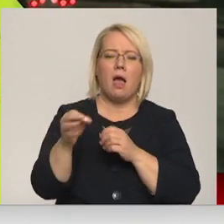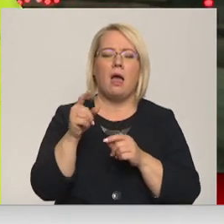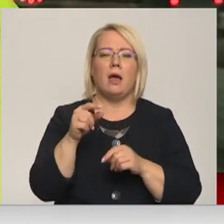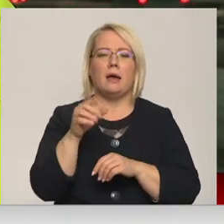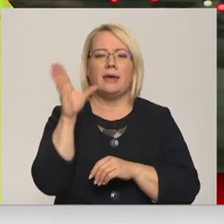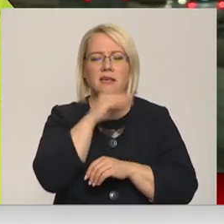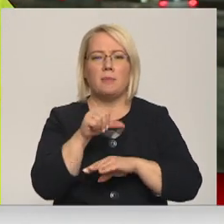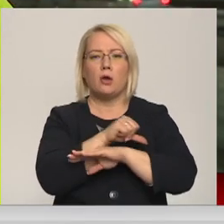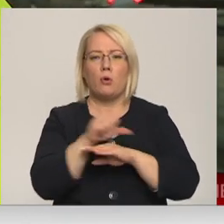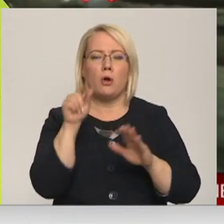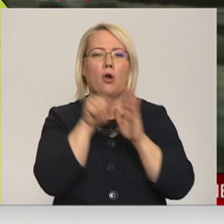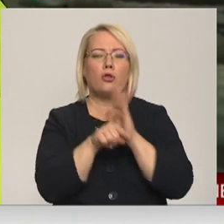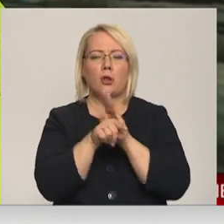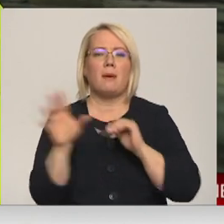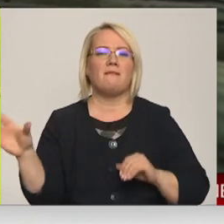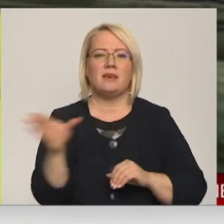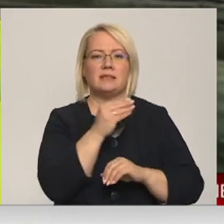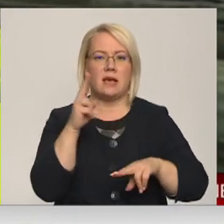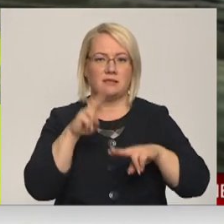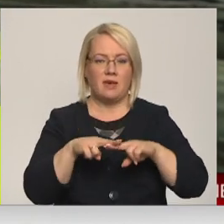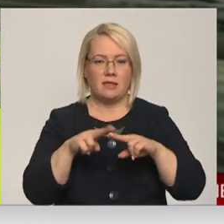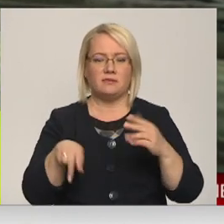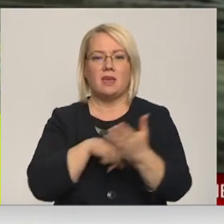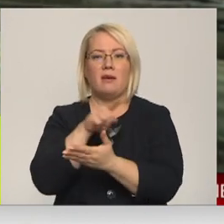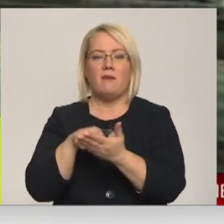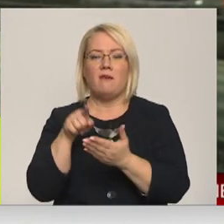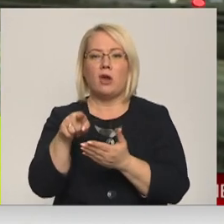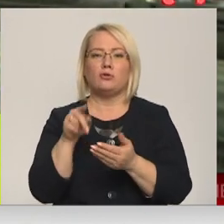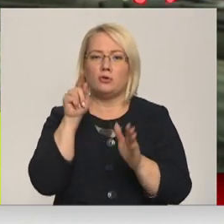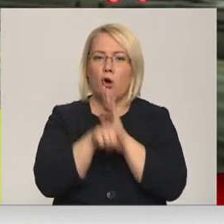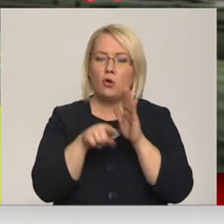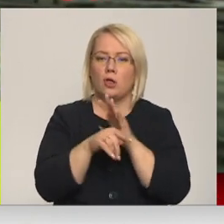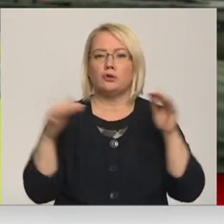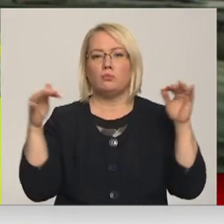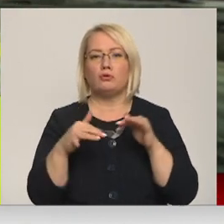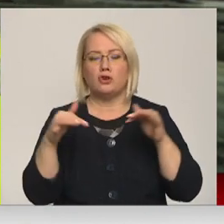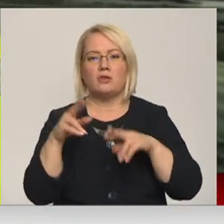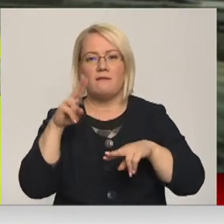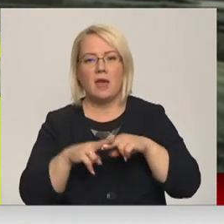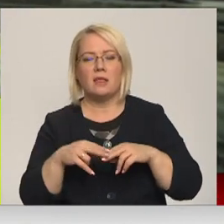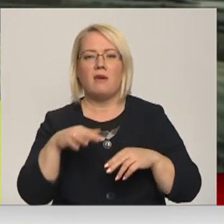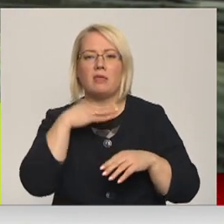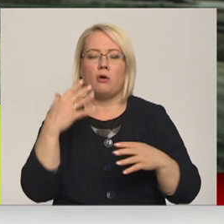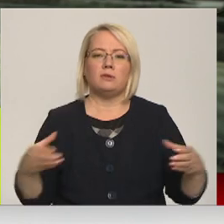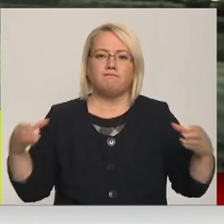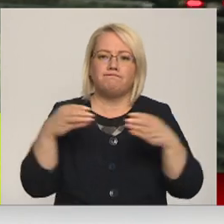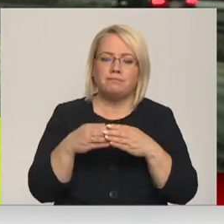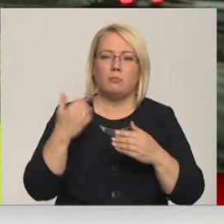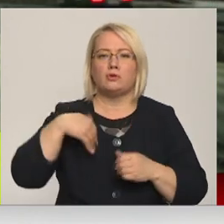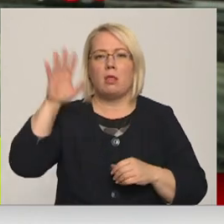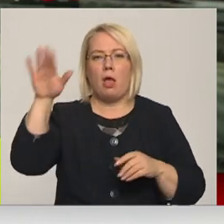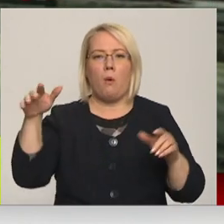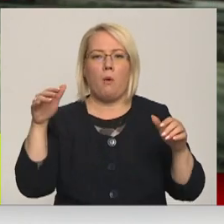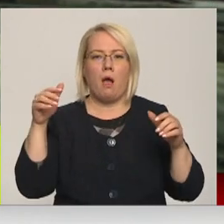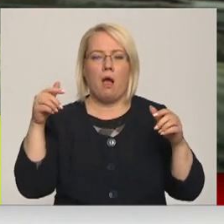kontrolējam visās iespējamās vietās. Vai jūs kontrolēsiet arī pulcēšanās vietas, varbūt kādi cilvēki kaut kur būs vienkopus sagaidījis jauno gadu, būs izgājuši ārā?